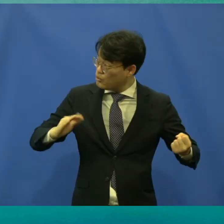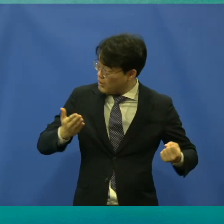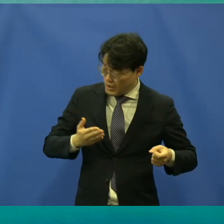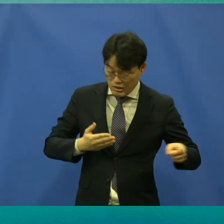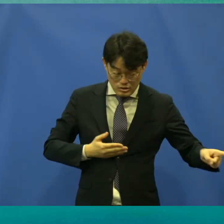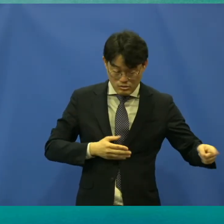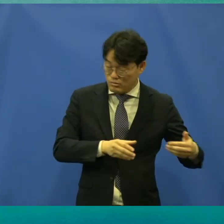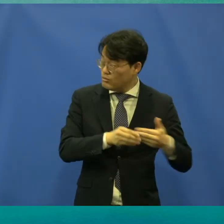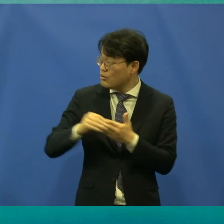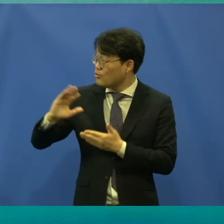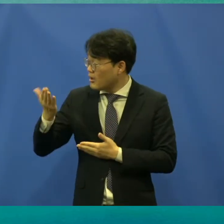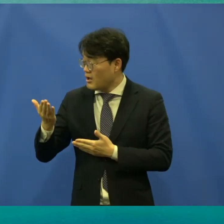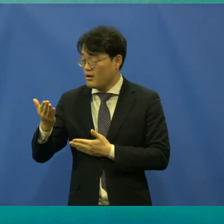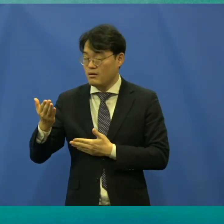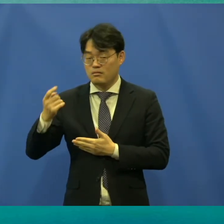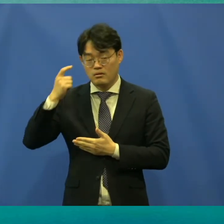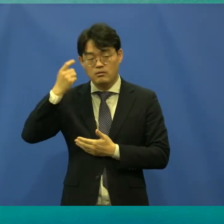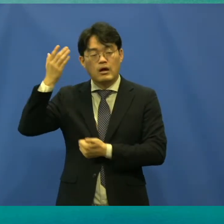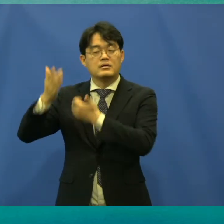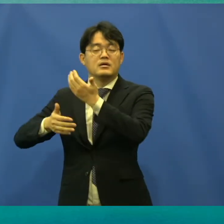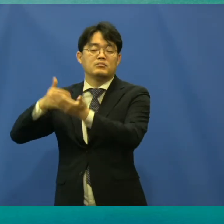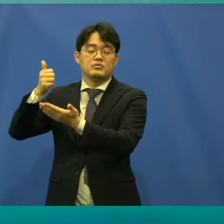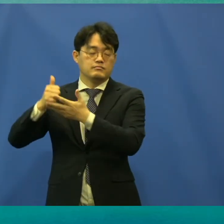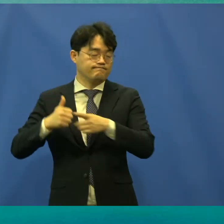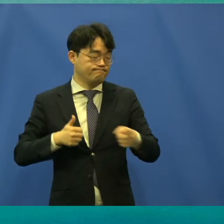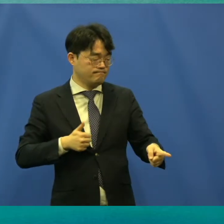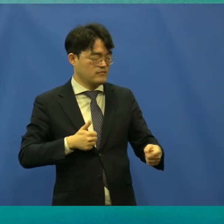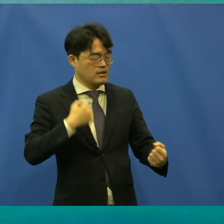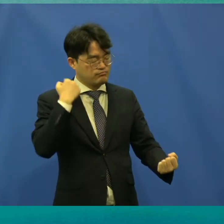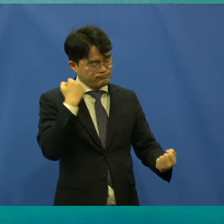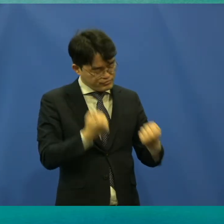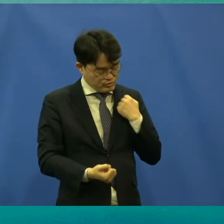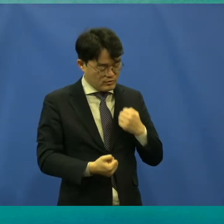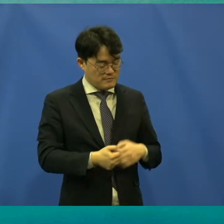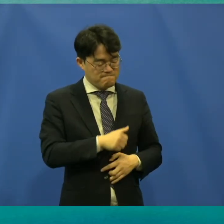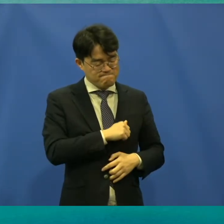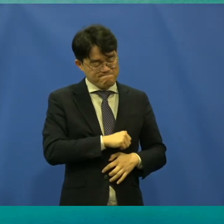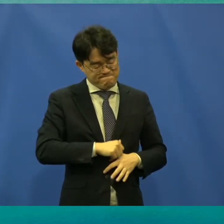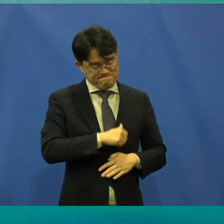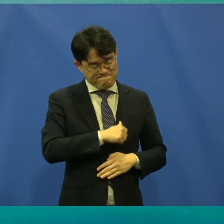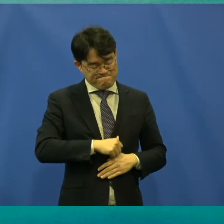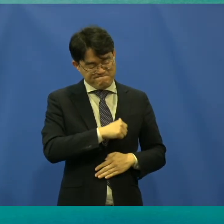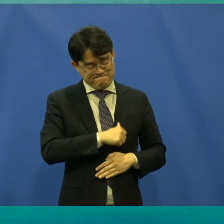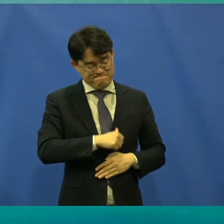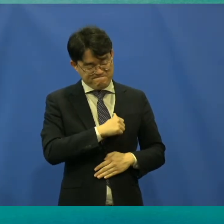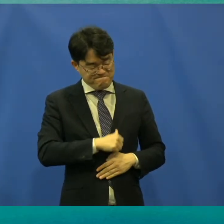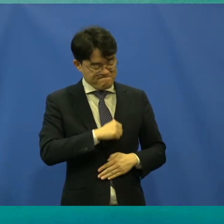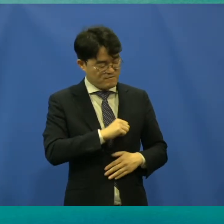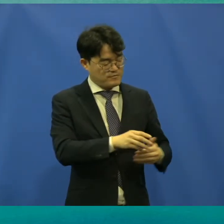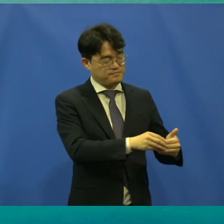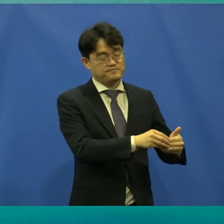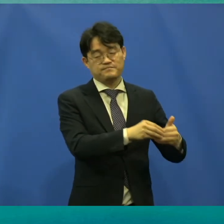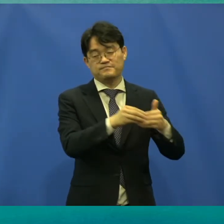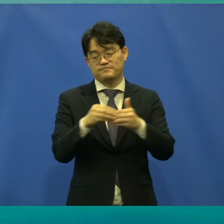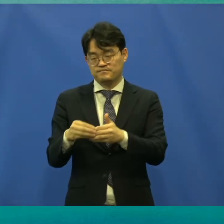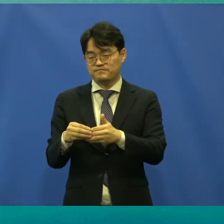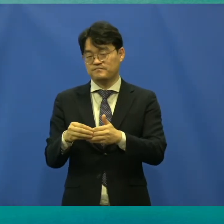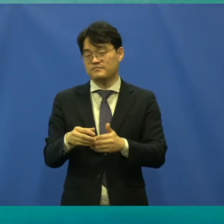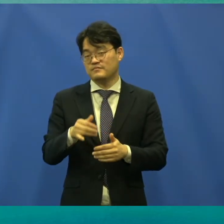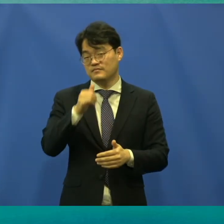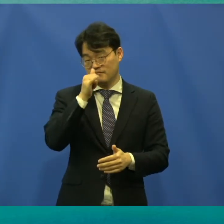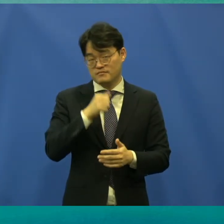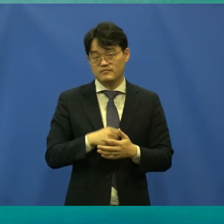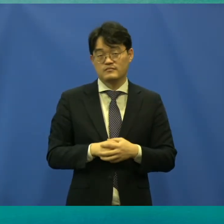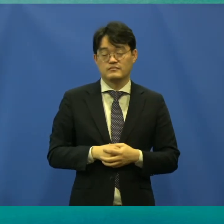여러분, 앞으로도 3장에 가서 요나의 돌출 행동들이 참 실망스럽고 이게